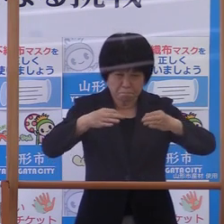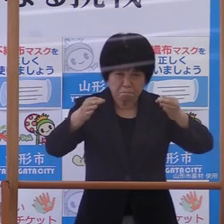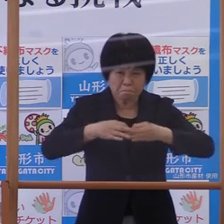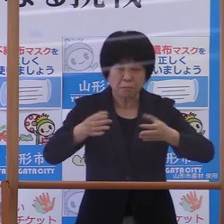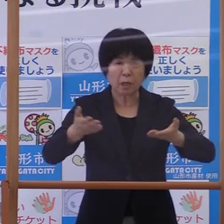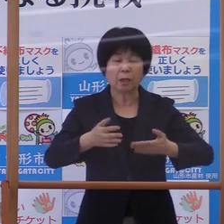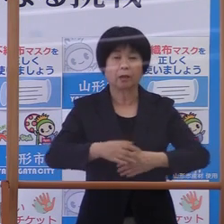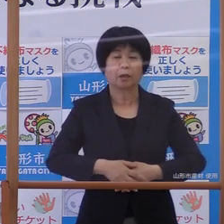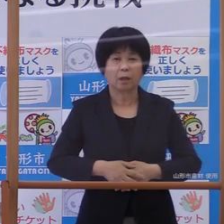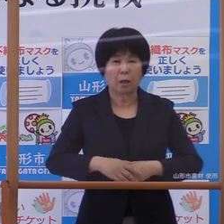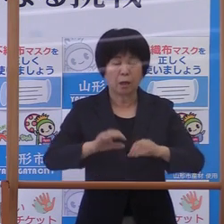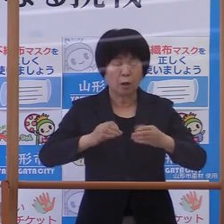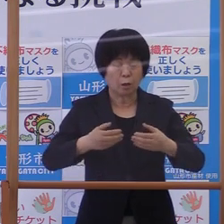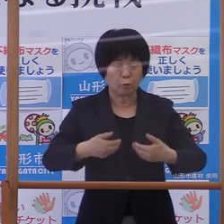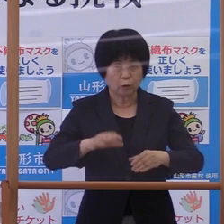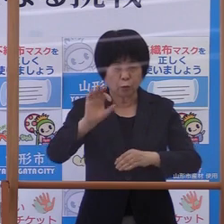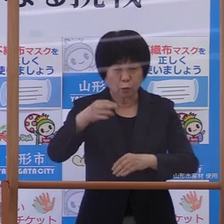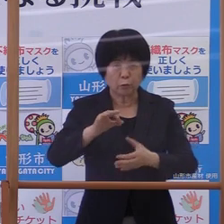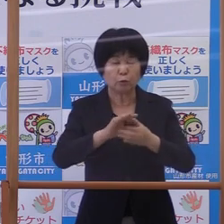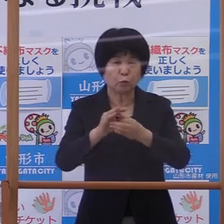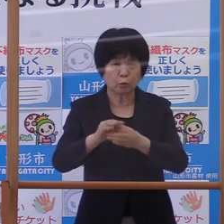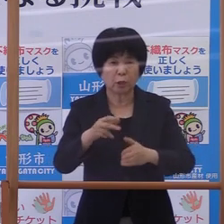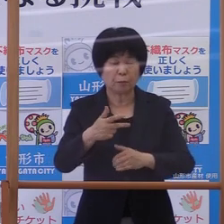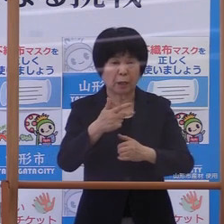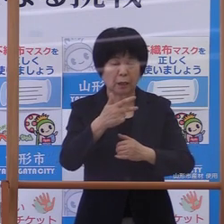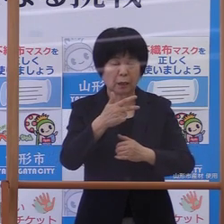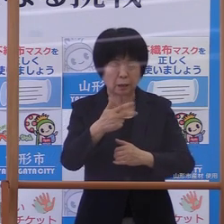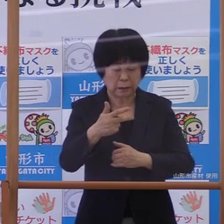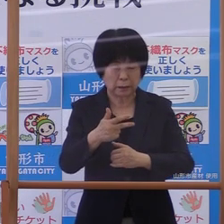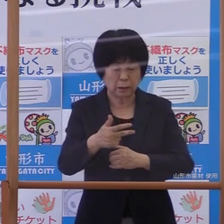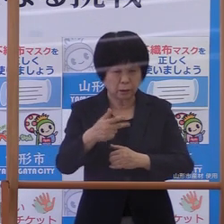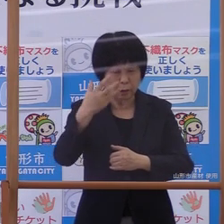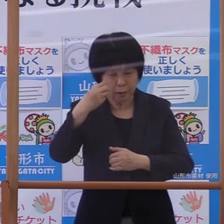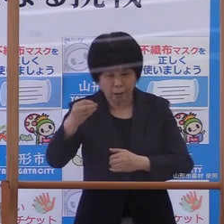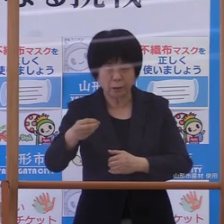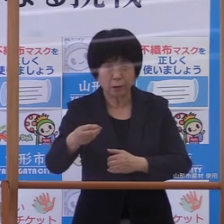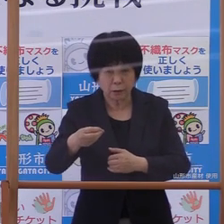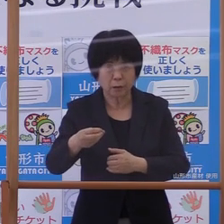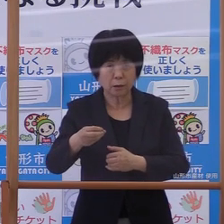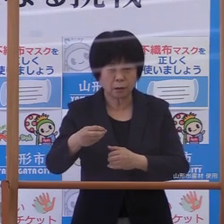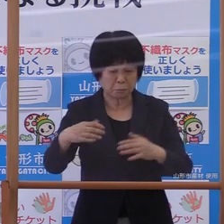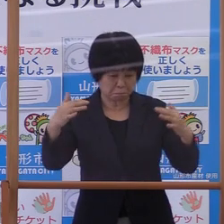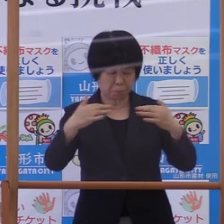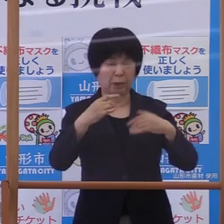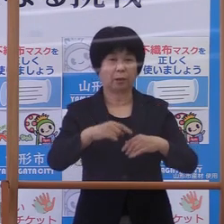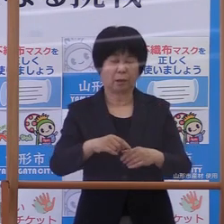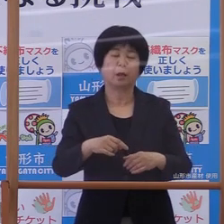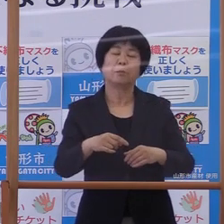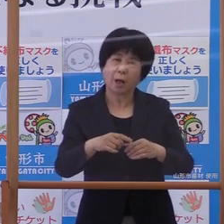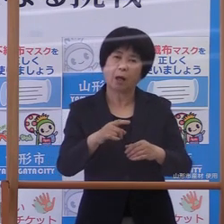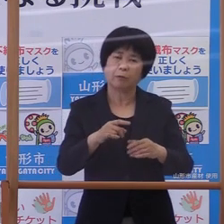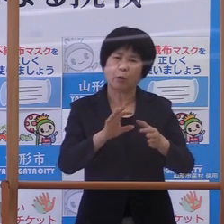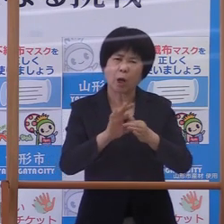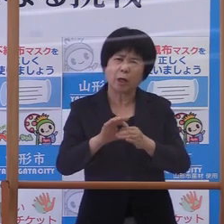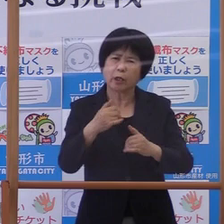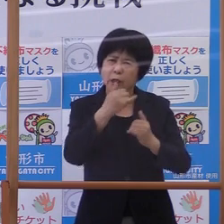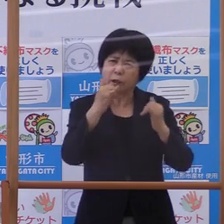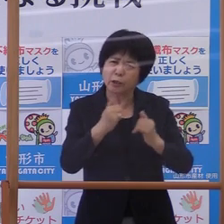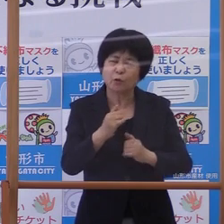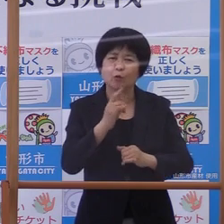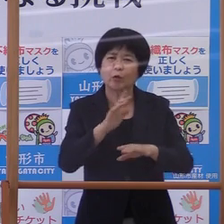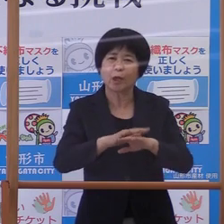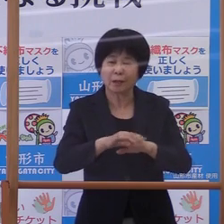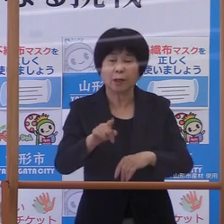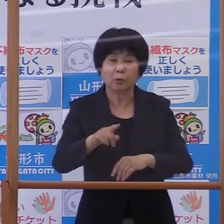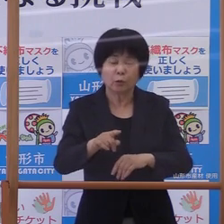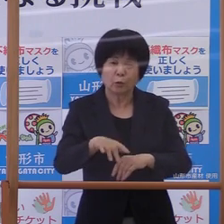。ふるさと納税を通じて山形市に関心をお寄せいただいており、いわゆる関係人口とも言えると思いますけれども、そう